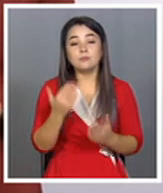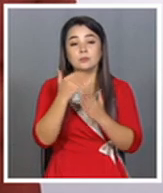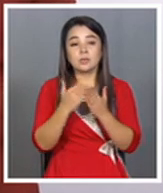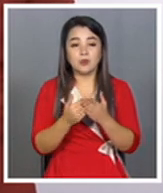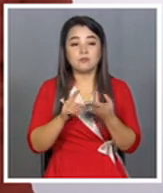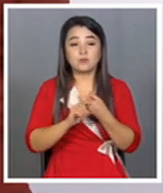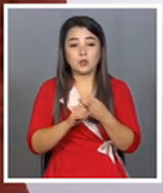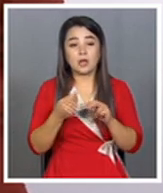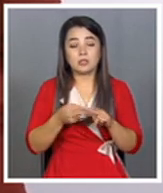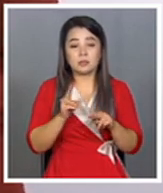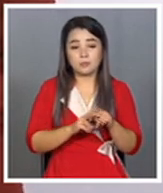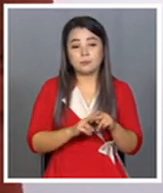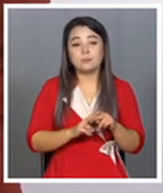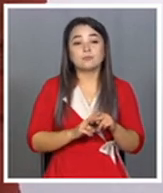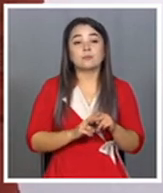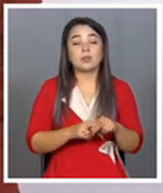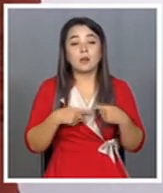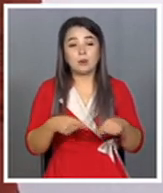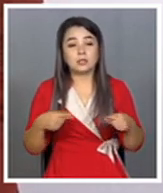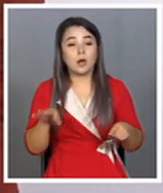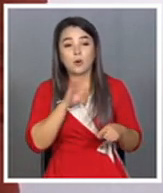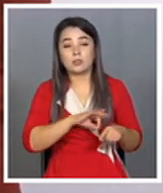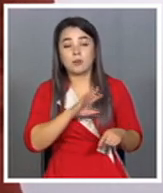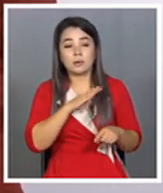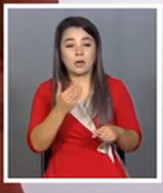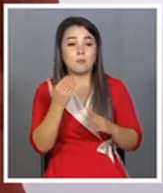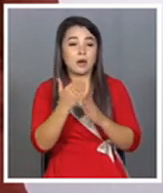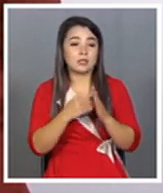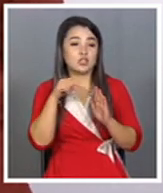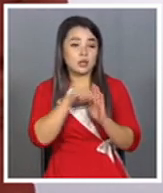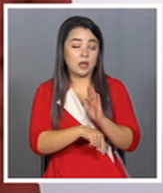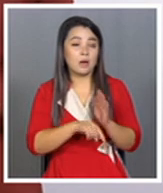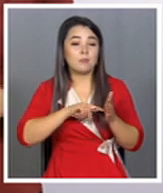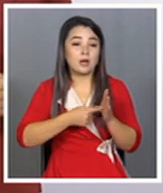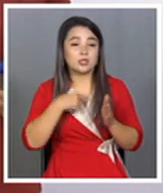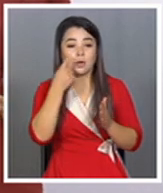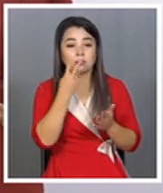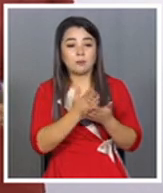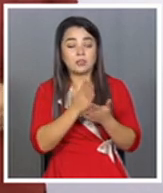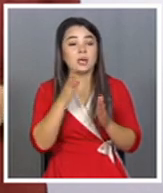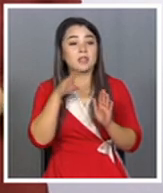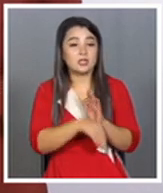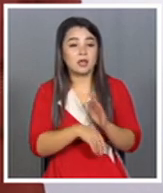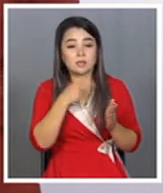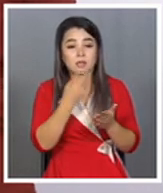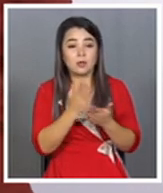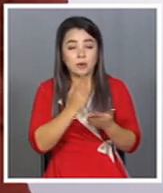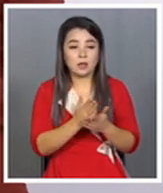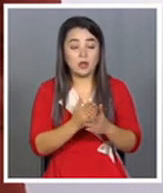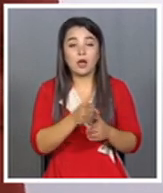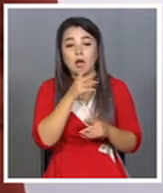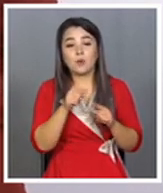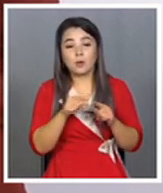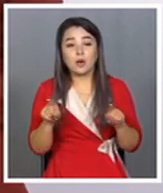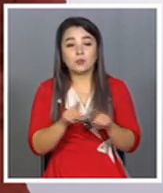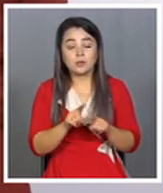Бағдарламалық вирустар басқа қолданбалы бағдарламаның ішіне мақсатты түрде енгізіледі. Уақыт өткен